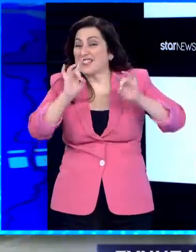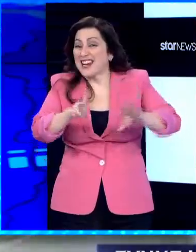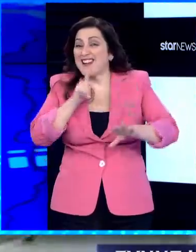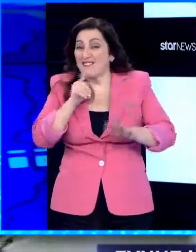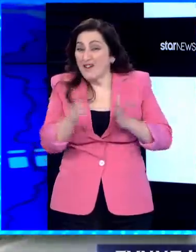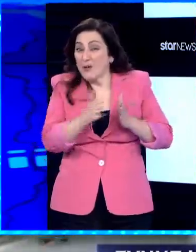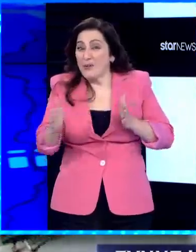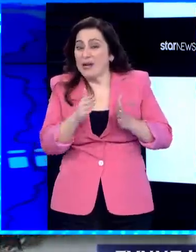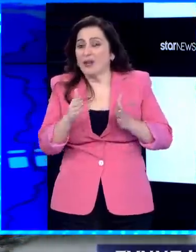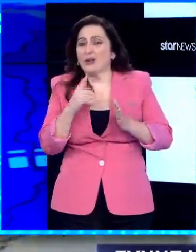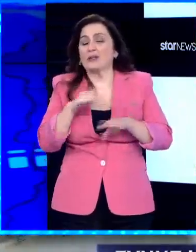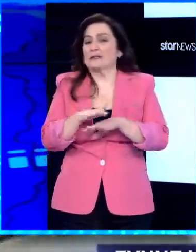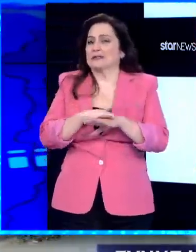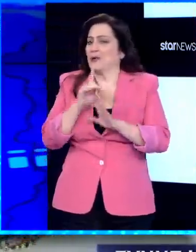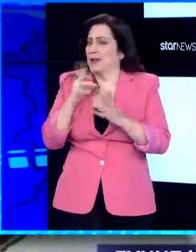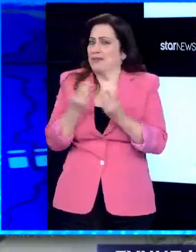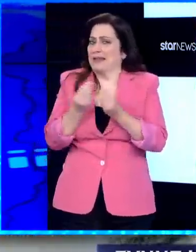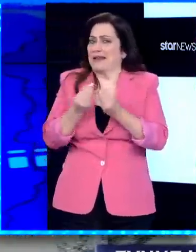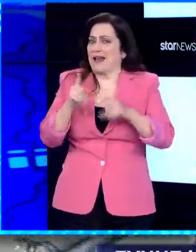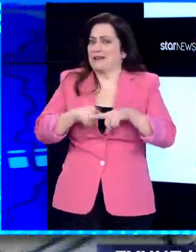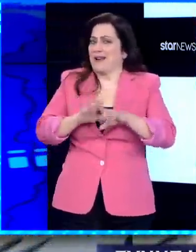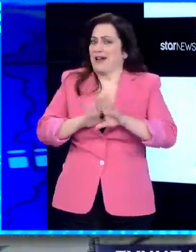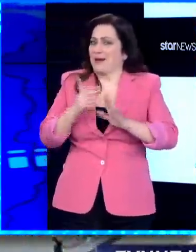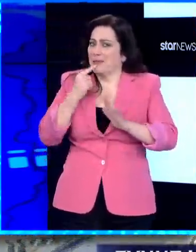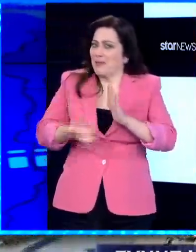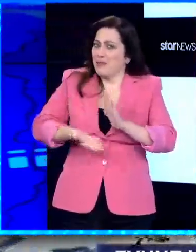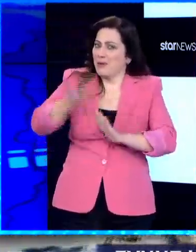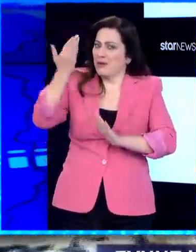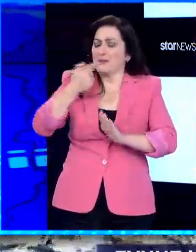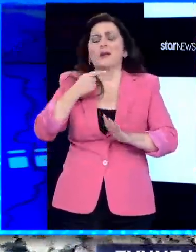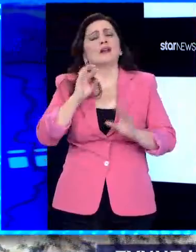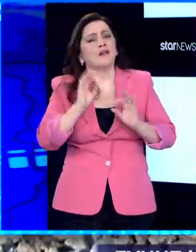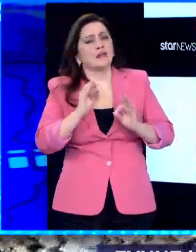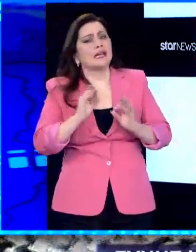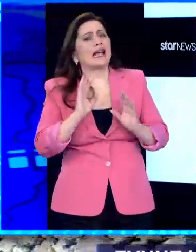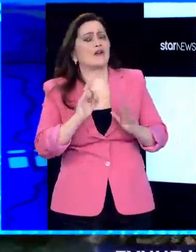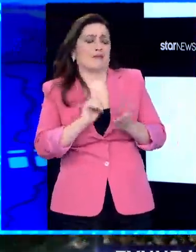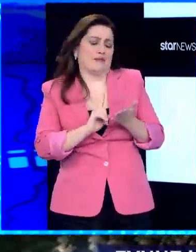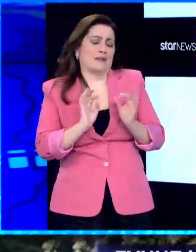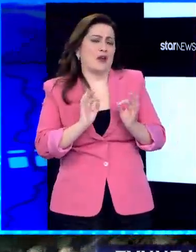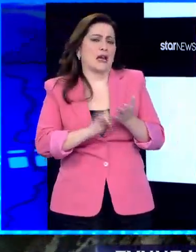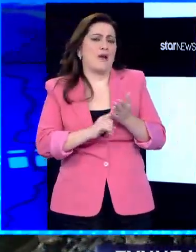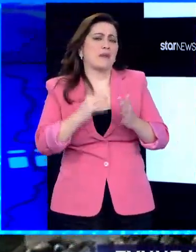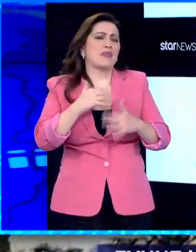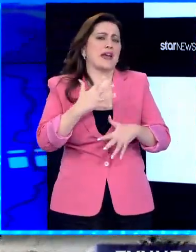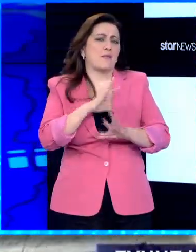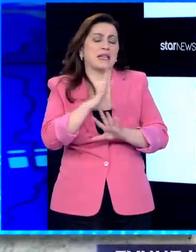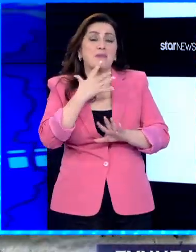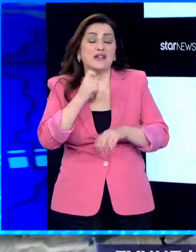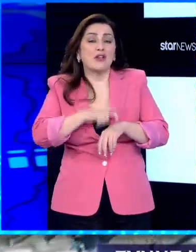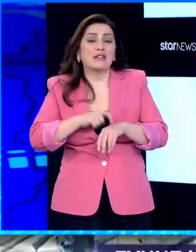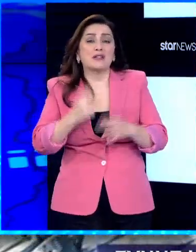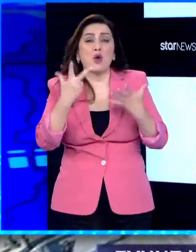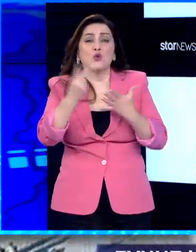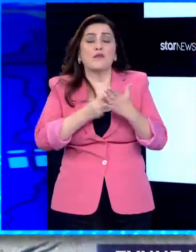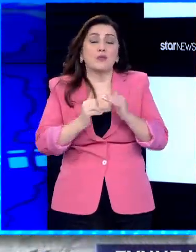όλα αυτά είναι πολύ υψηλές για Δεκέμβρη. Είναι πάρα πολύ υψηλές. Οι 15 βαθμοί είναι οι κανονικές θερμοκρασίες. Δηλαδή είμαστε γύρω στους 8 περίπου βαθμούς πάνω